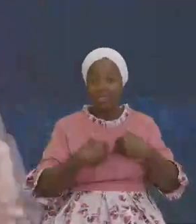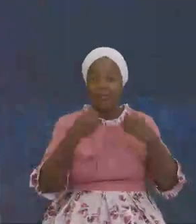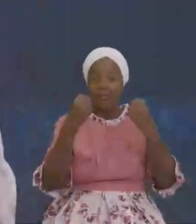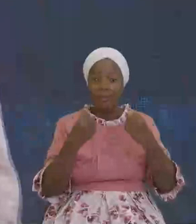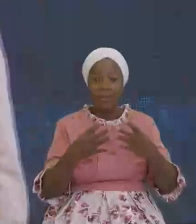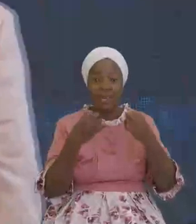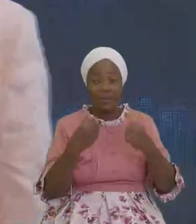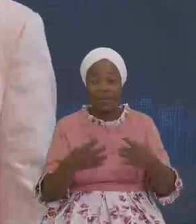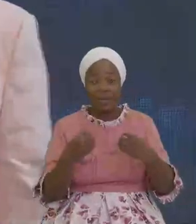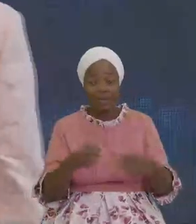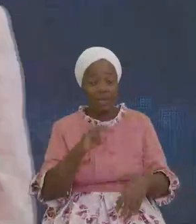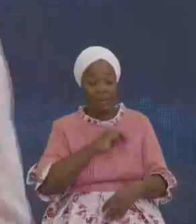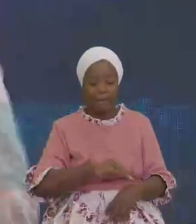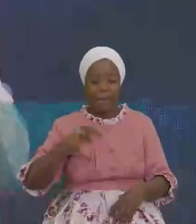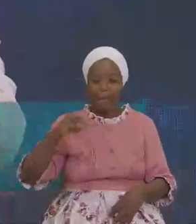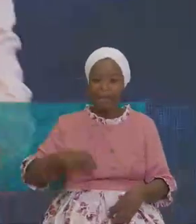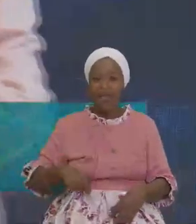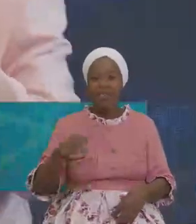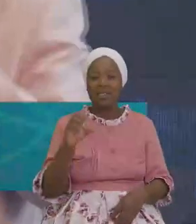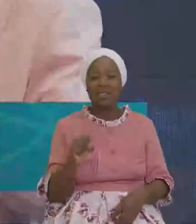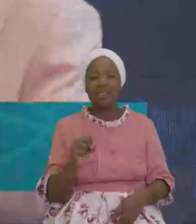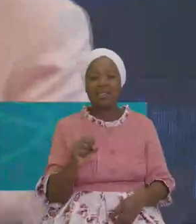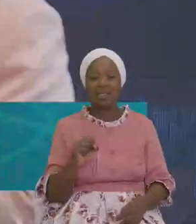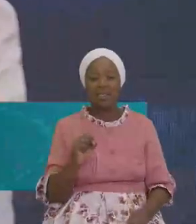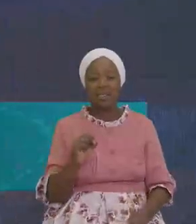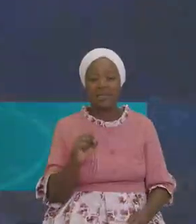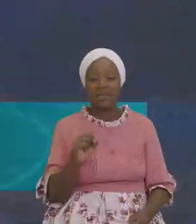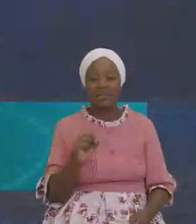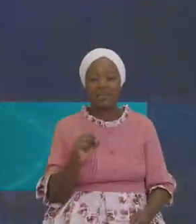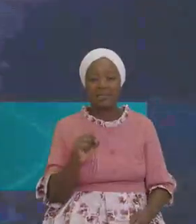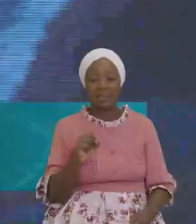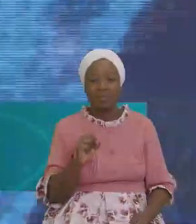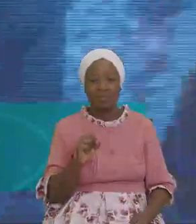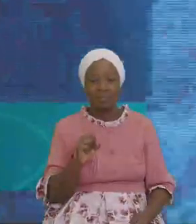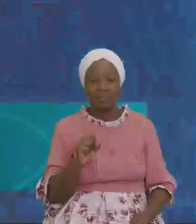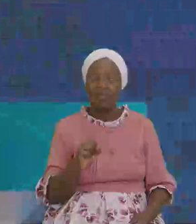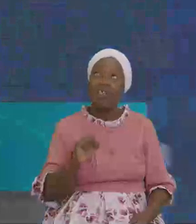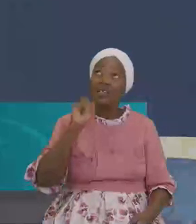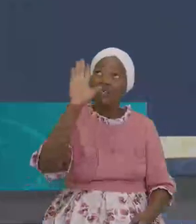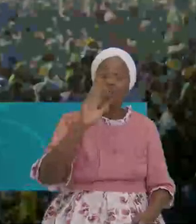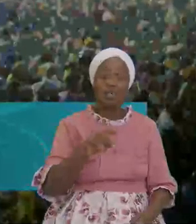La vie abondante a plusieurs composantes.